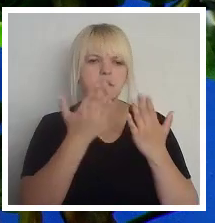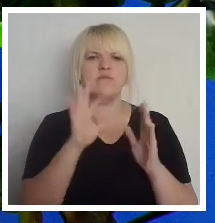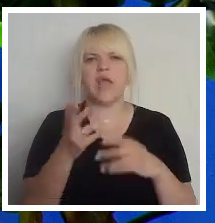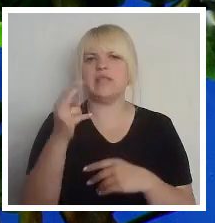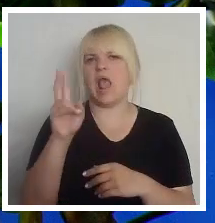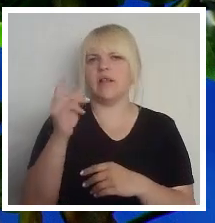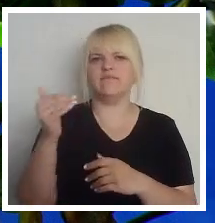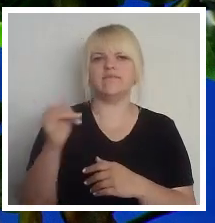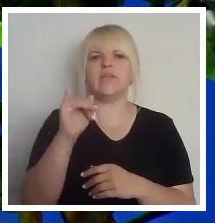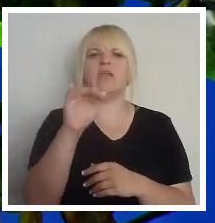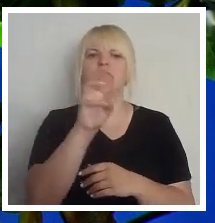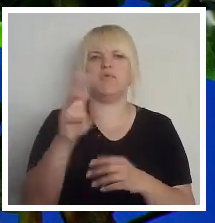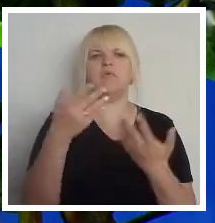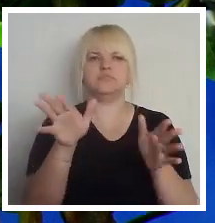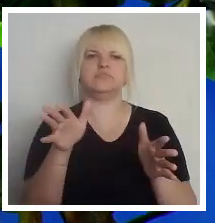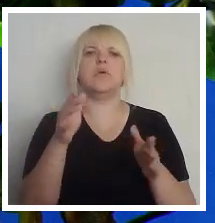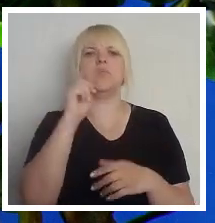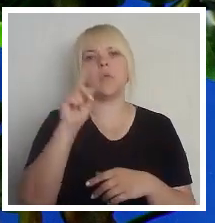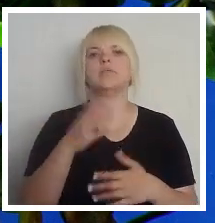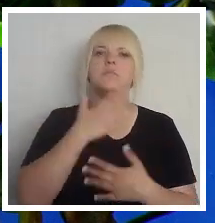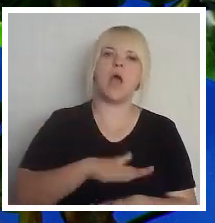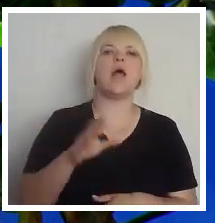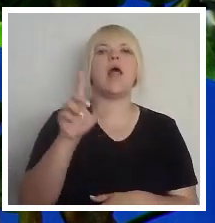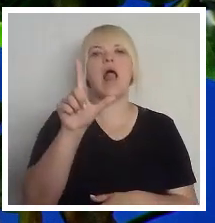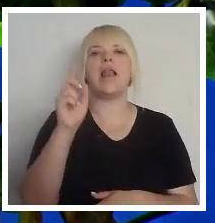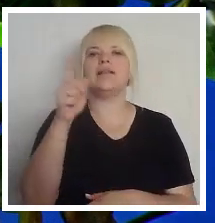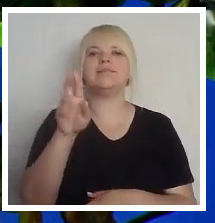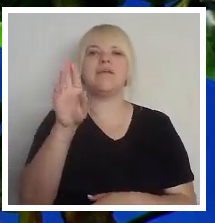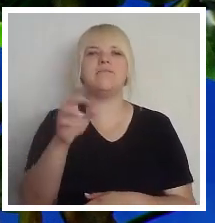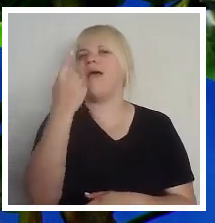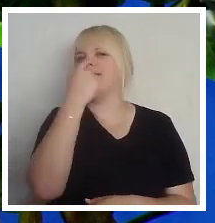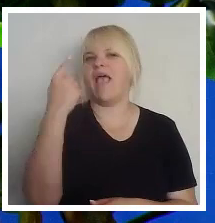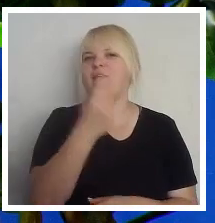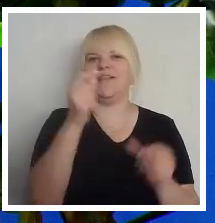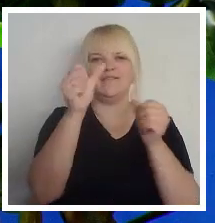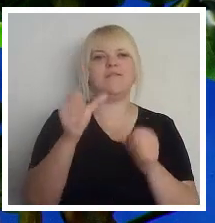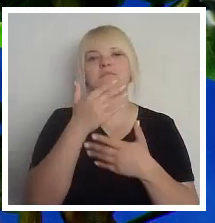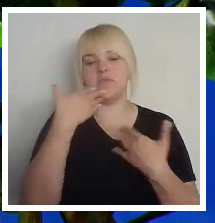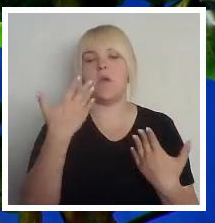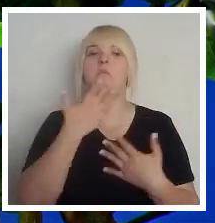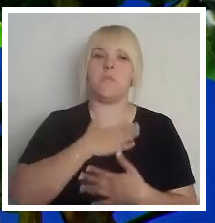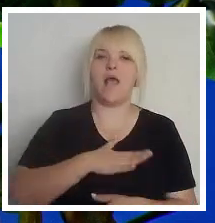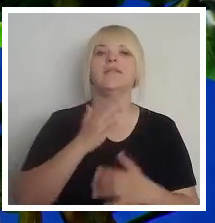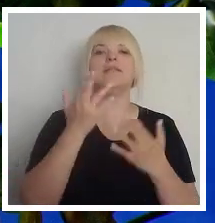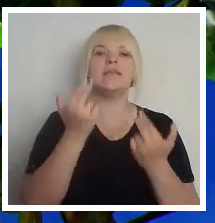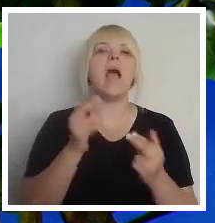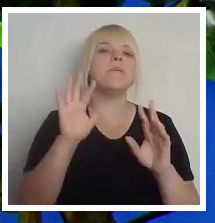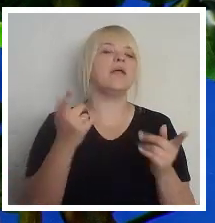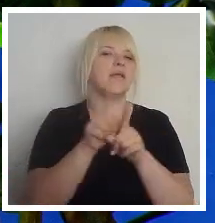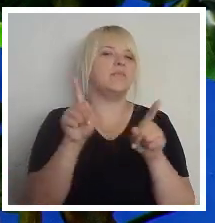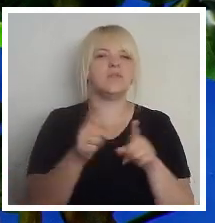citur. Protams, ir patīkami atvērt LSM un redzēt, ka tur nav neviena reklāma. Bet tāpat laikā mēs